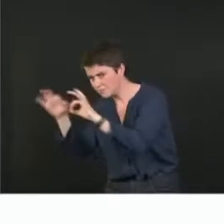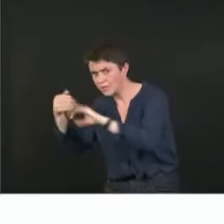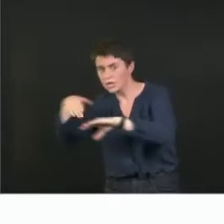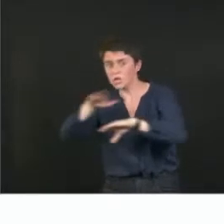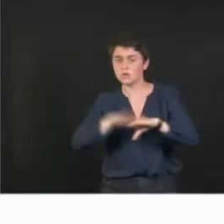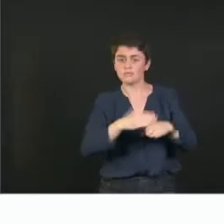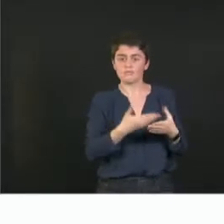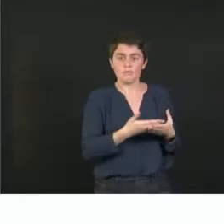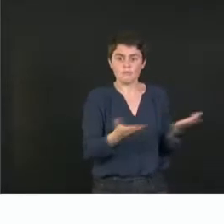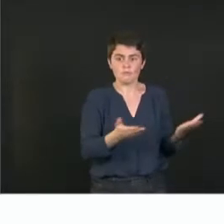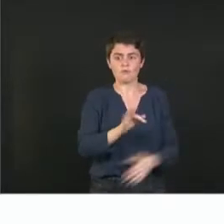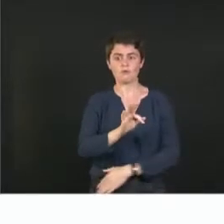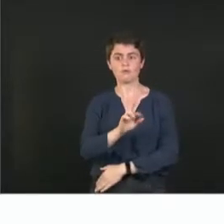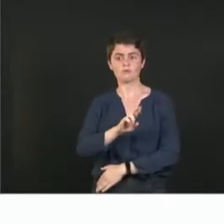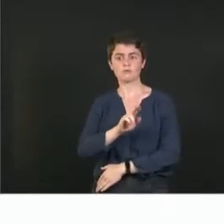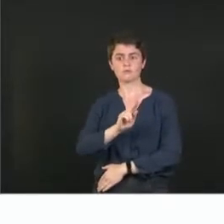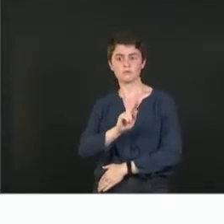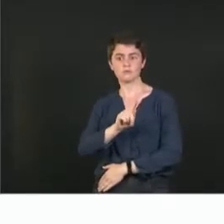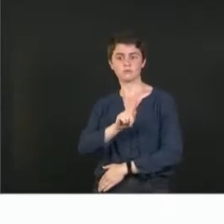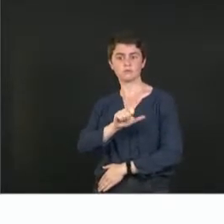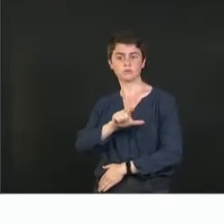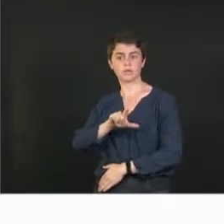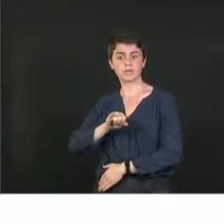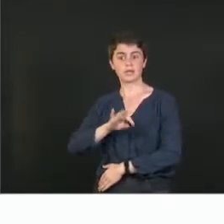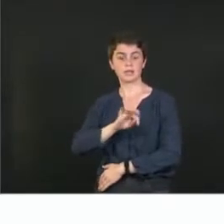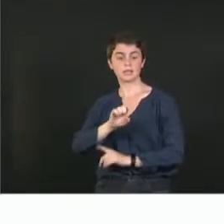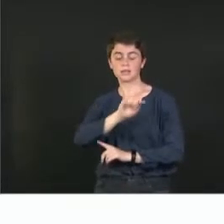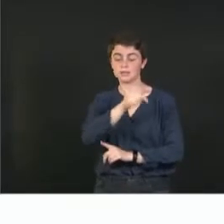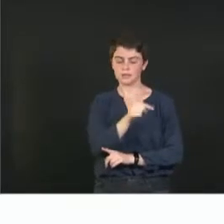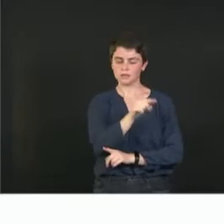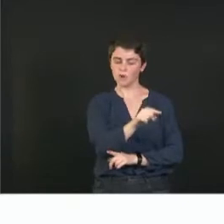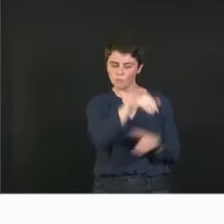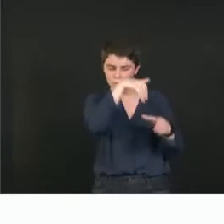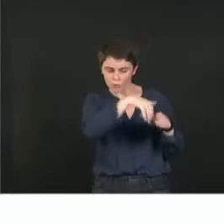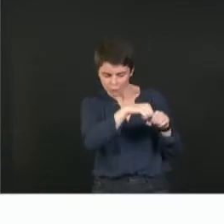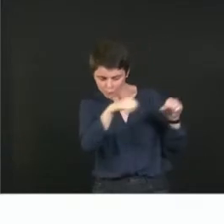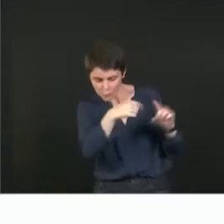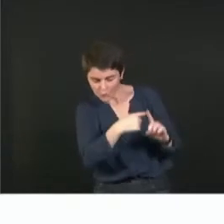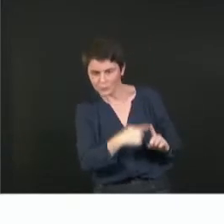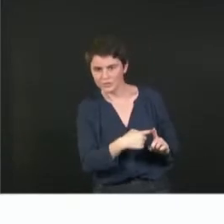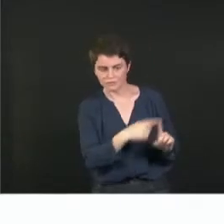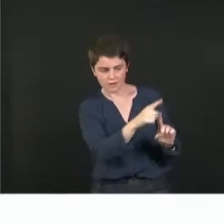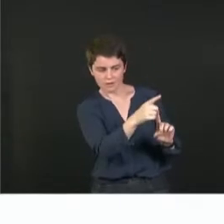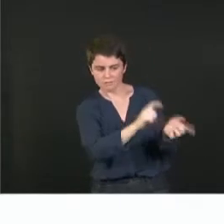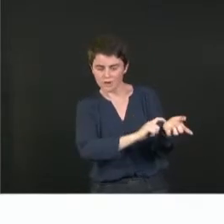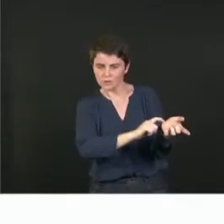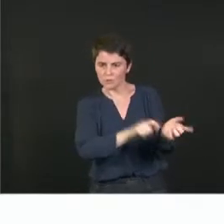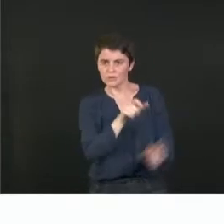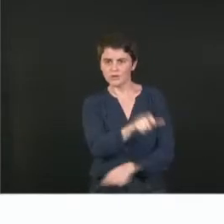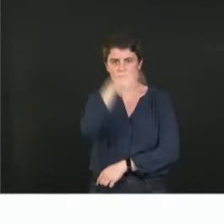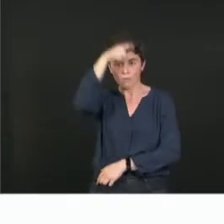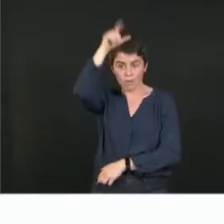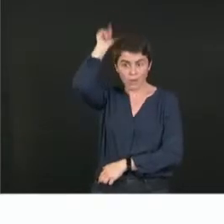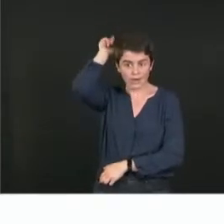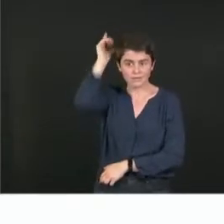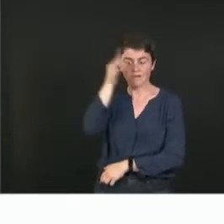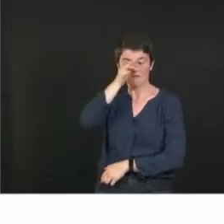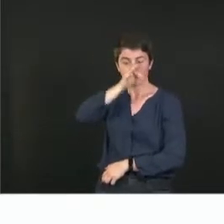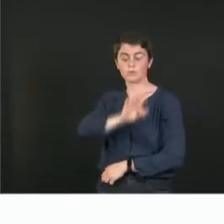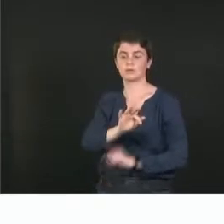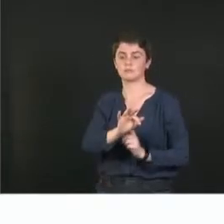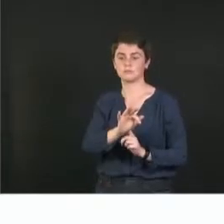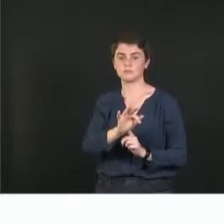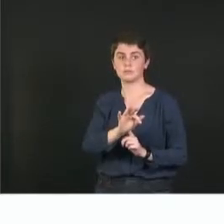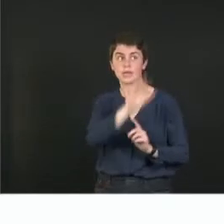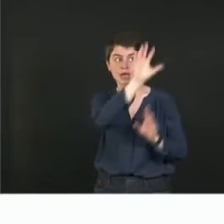ça l'est. Frugalité, en fait, ça vient du latin fruit, frux frugis, et ce qui est frugal, c'est la récolte du fruit. Et la récolte